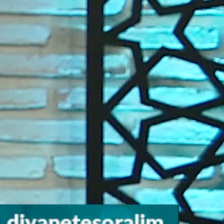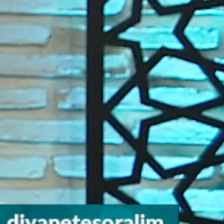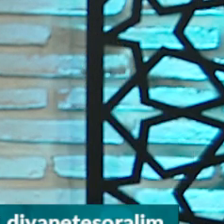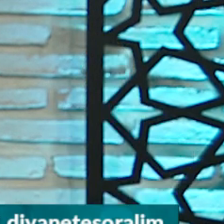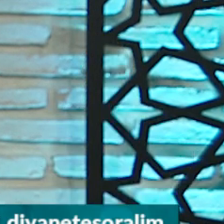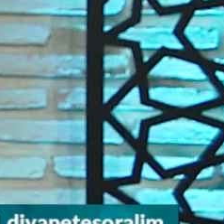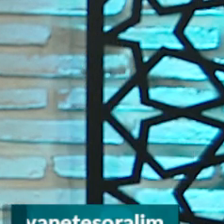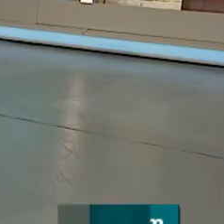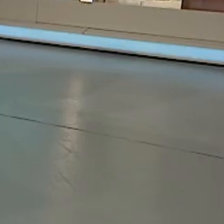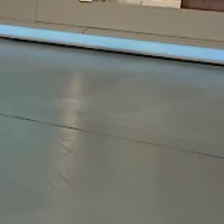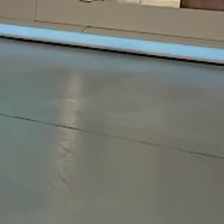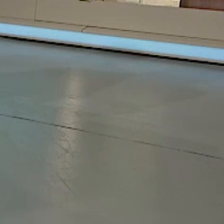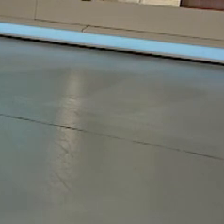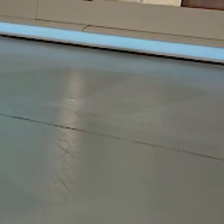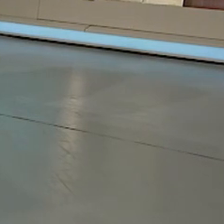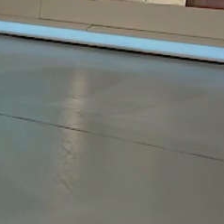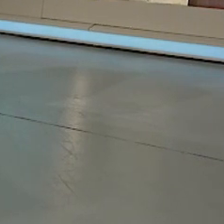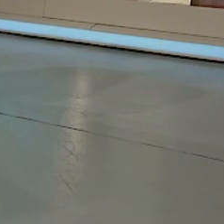sağ olun